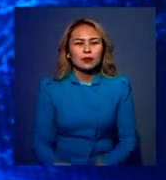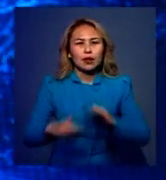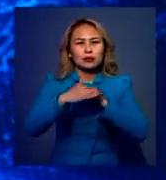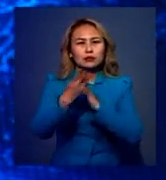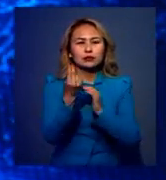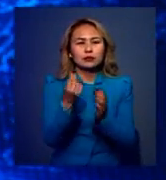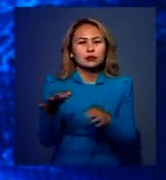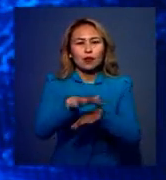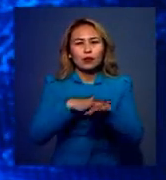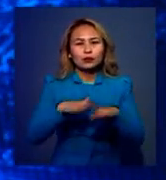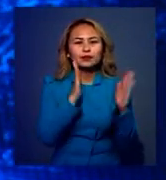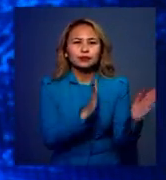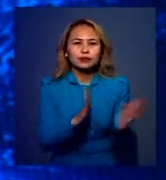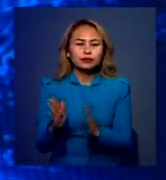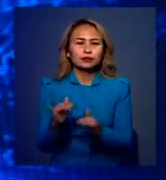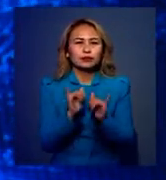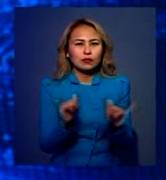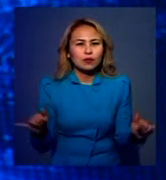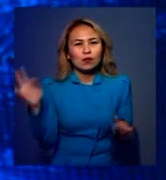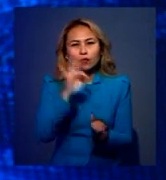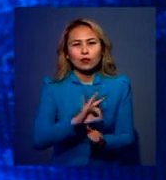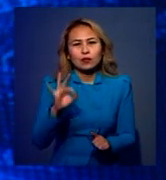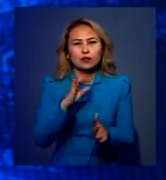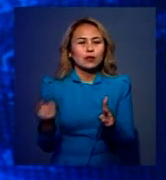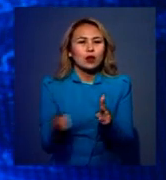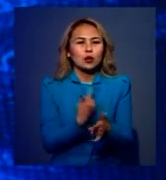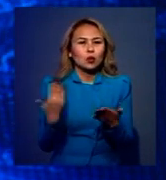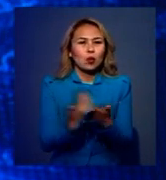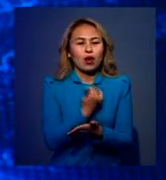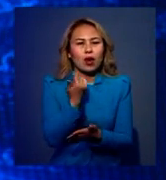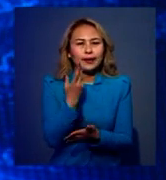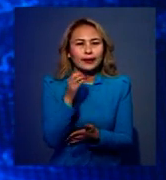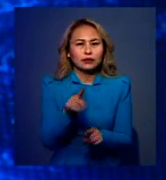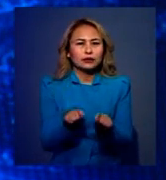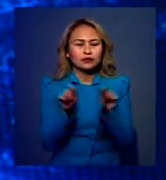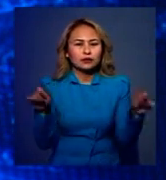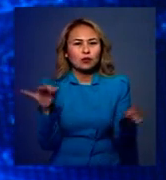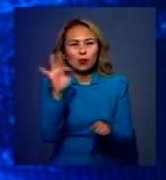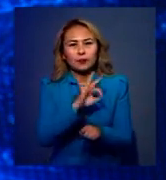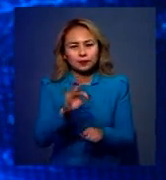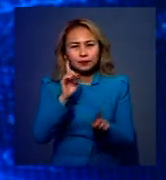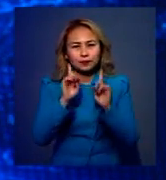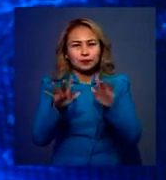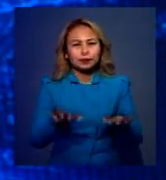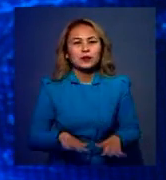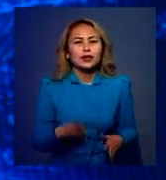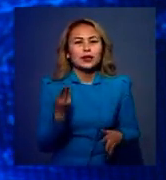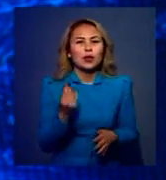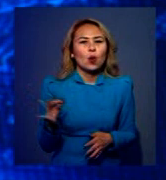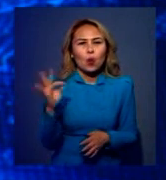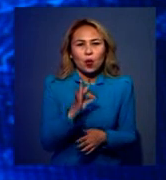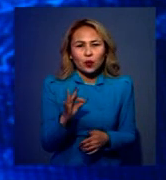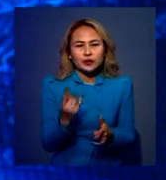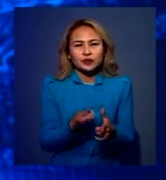Елде қаржы нарығын реттеу және дамыту жөндегі жаңа агенттік құрылуы мүмкін. Бұл туралы бүгін мәжілістің қаржы және